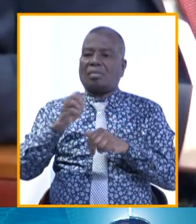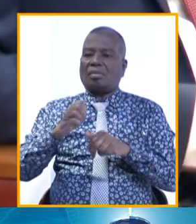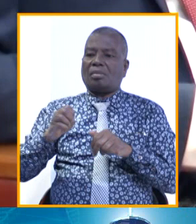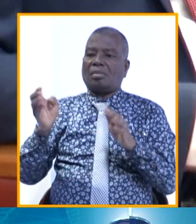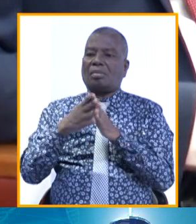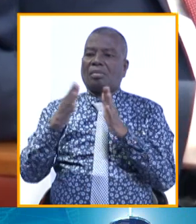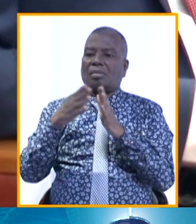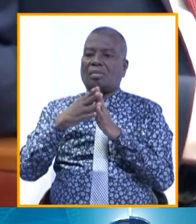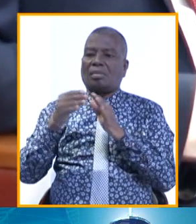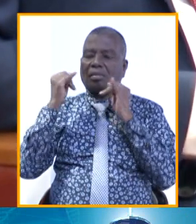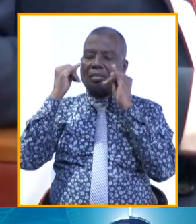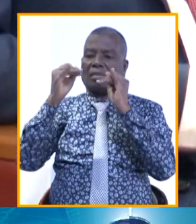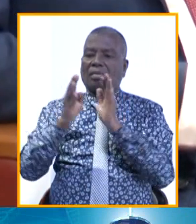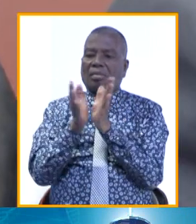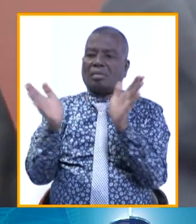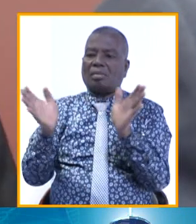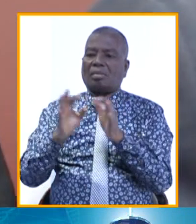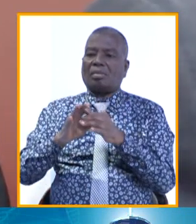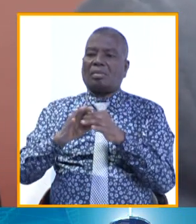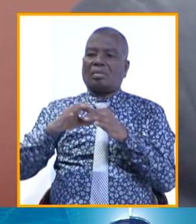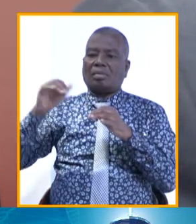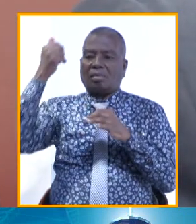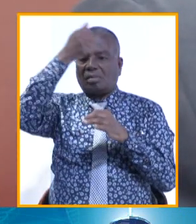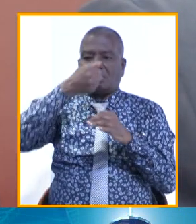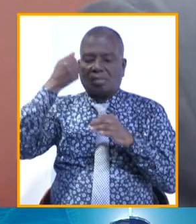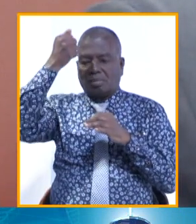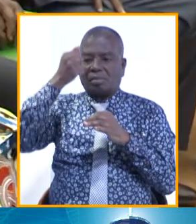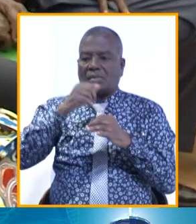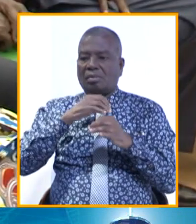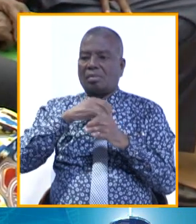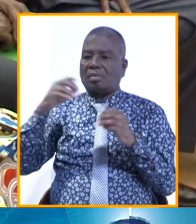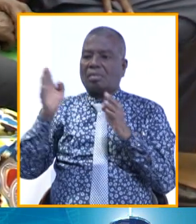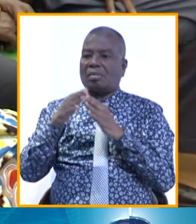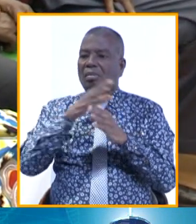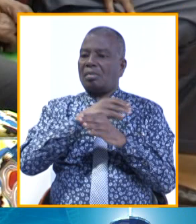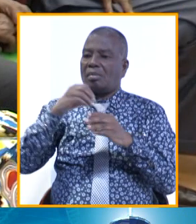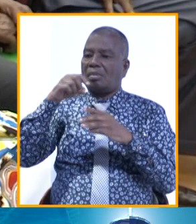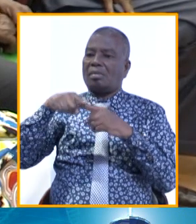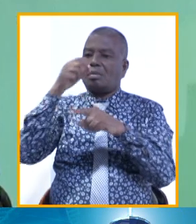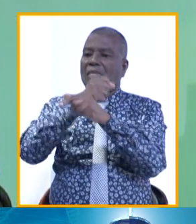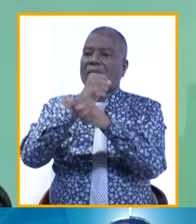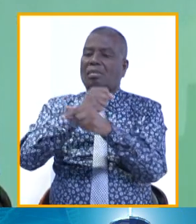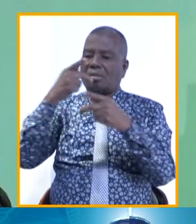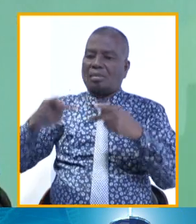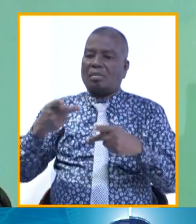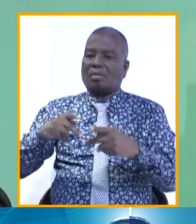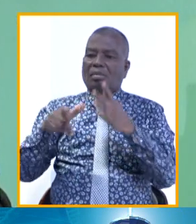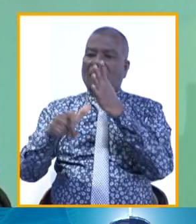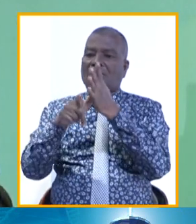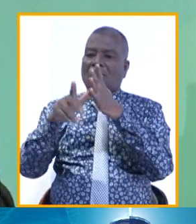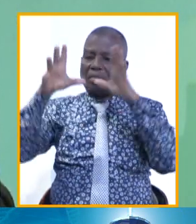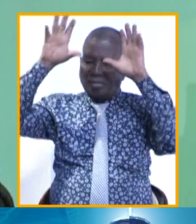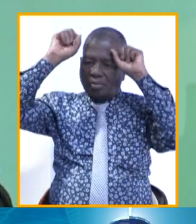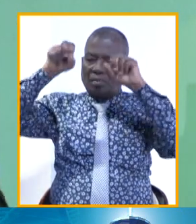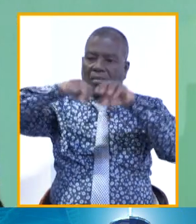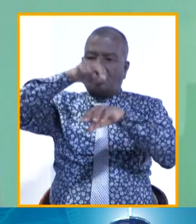Forum des inspections générales d'État d'Afrique. Rencontre dans le district d'Abidjan en présence du vice-président de